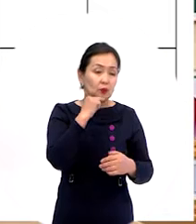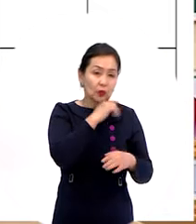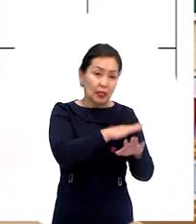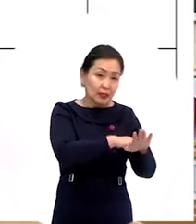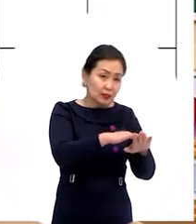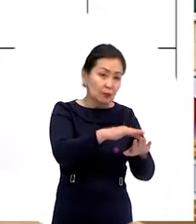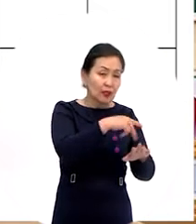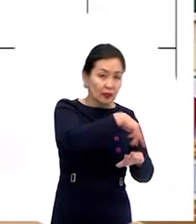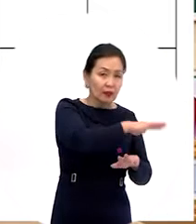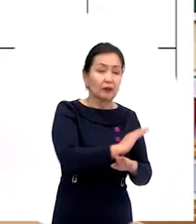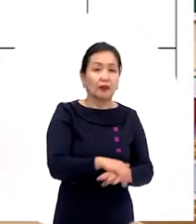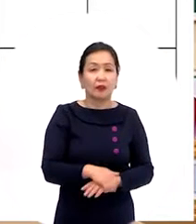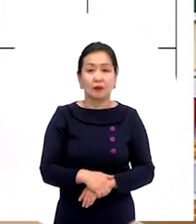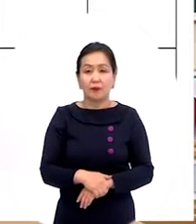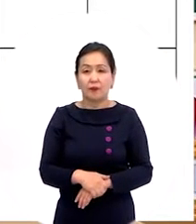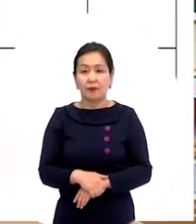замаар явъя.